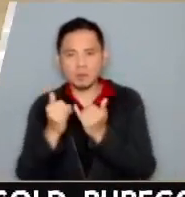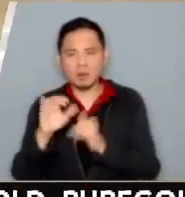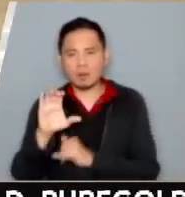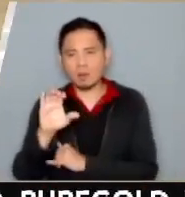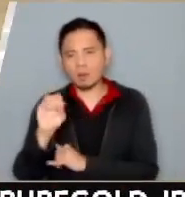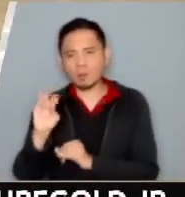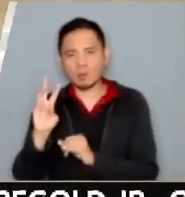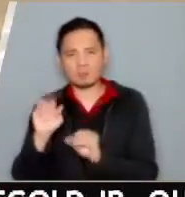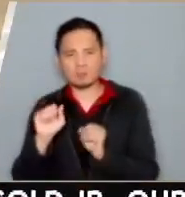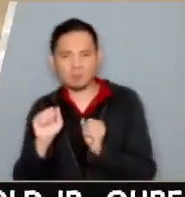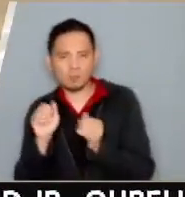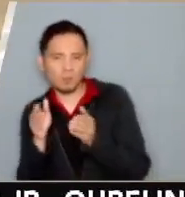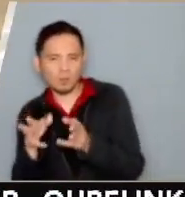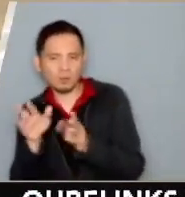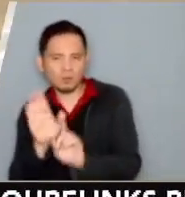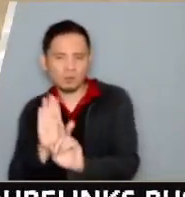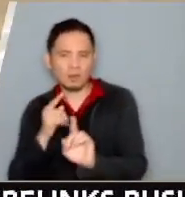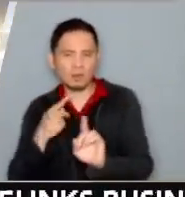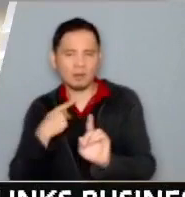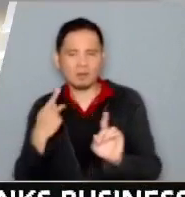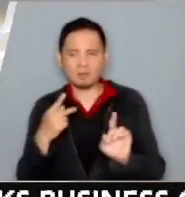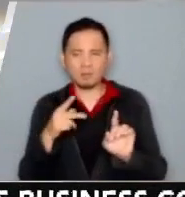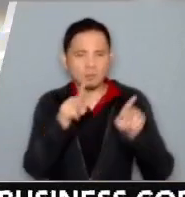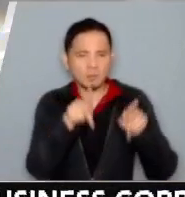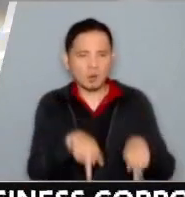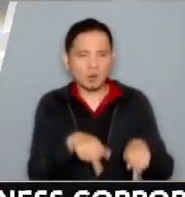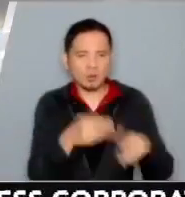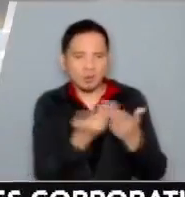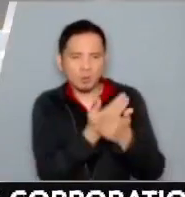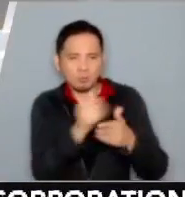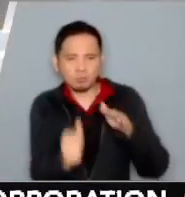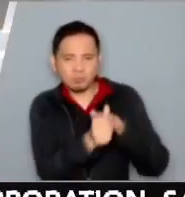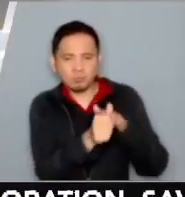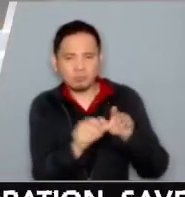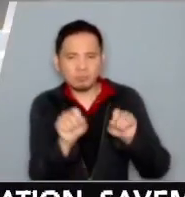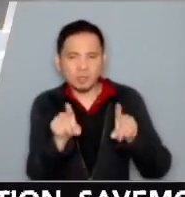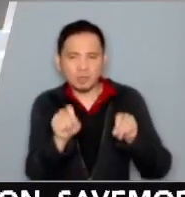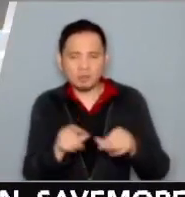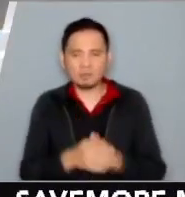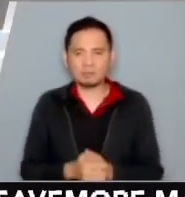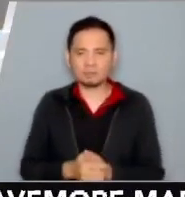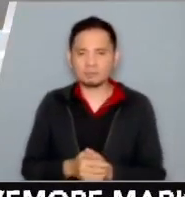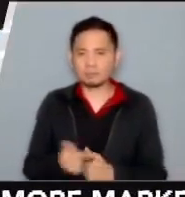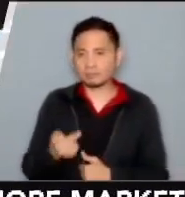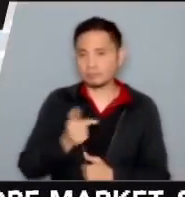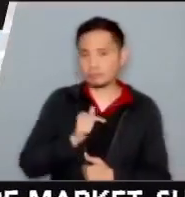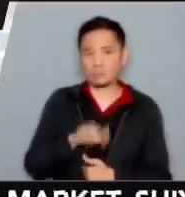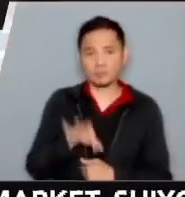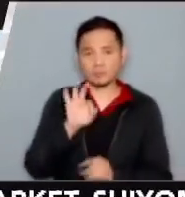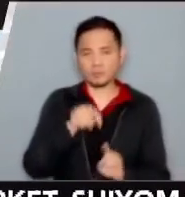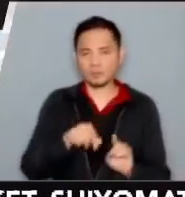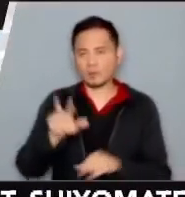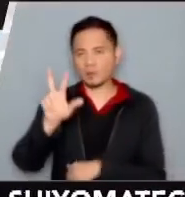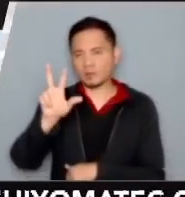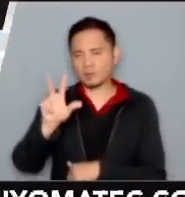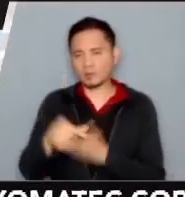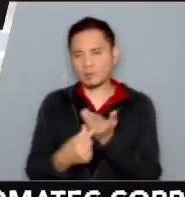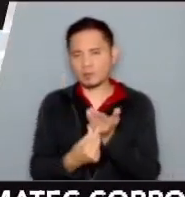isang pusher na bago lang din. Nakakuha sa suspect ang nasa 30 gramo na umano'y shabu na nagkakahalaga